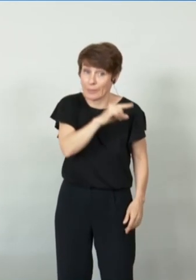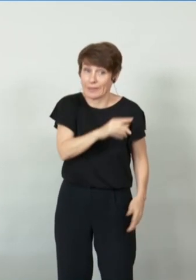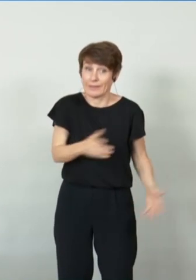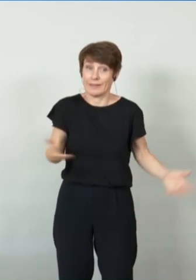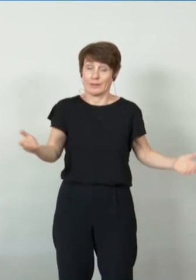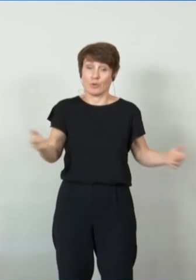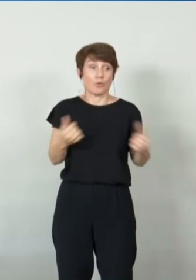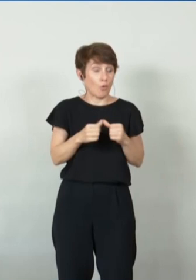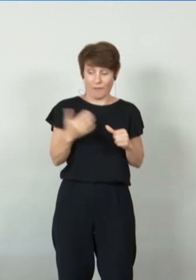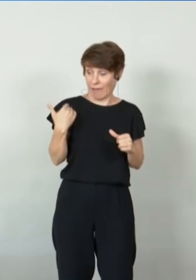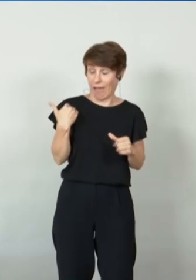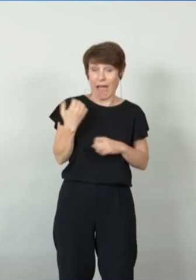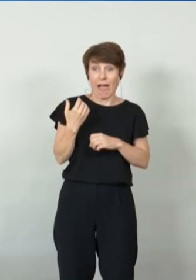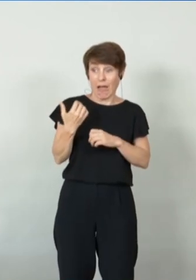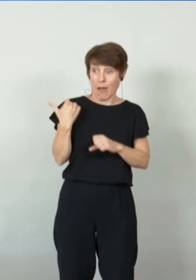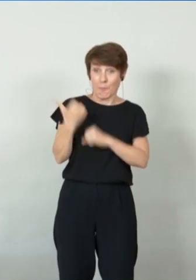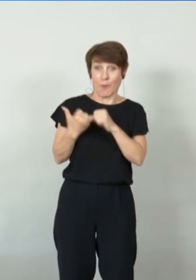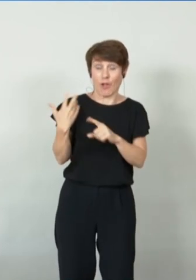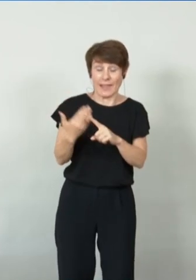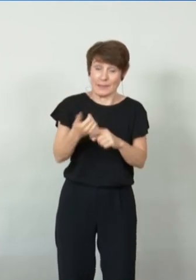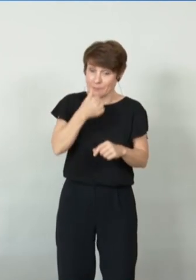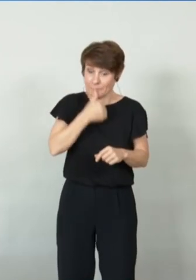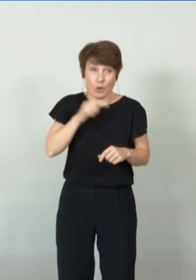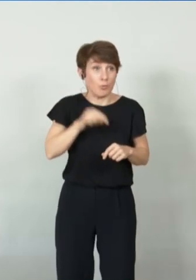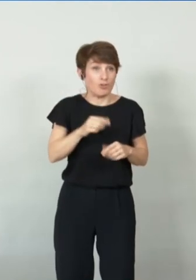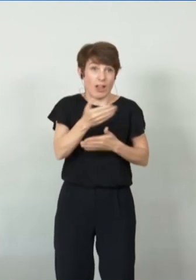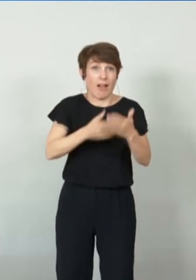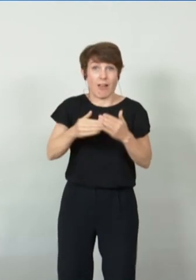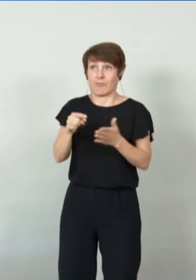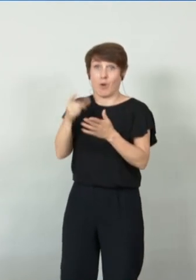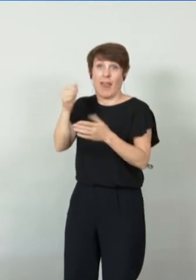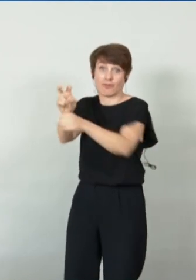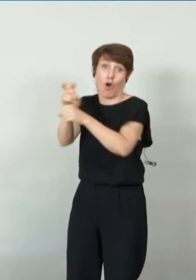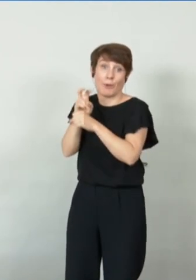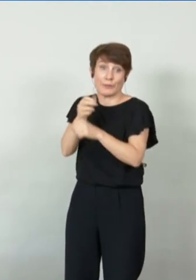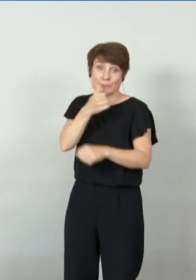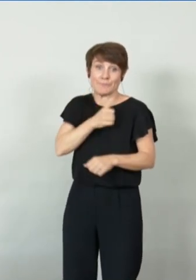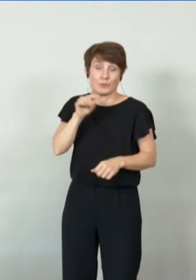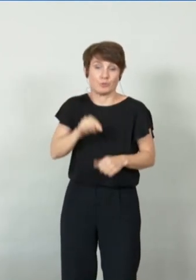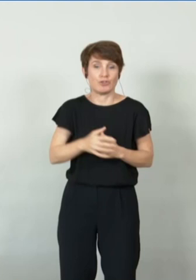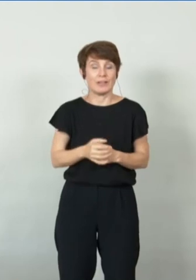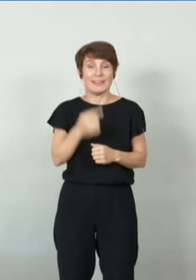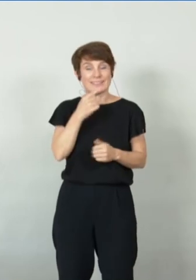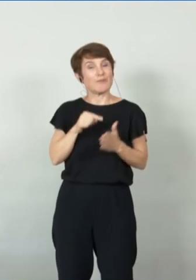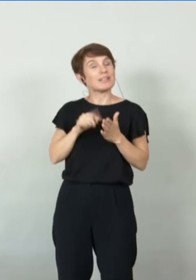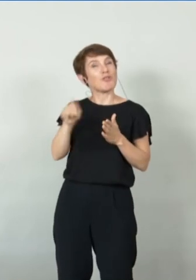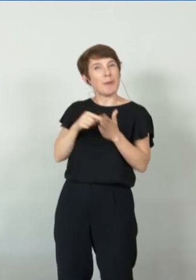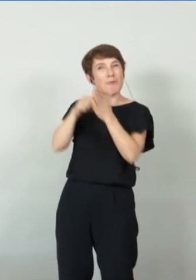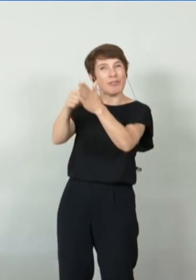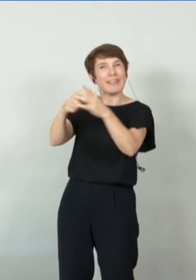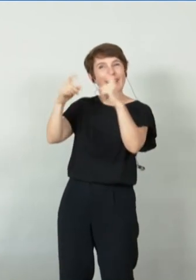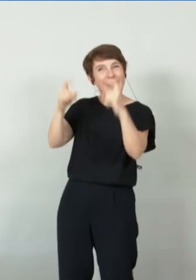DM en cours d'année et avoir recours à l'emprunt comme jamais cela n'avait été le cas jusqu'à l'or l'encours de la dette devait baisser de 11 millions il augmente de 7